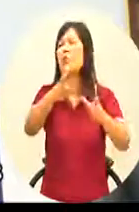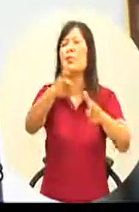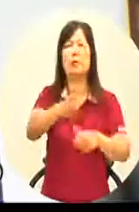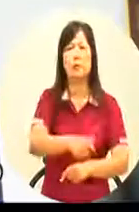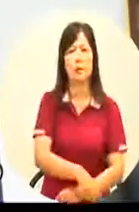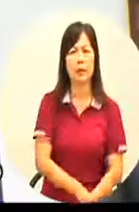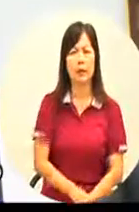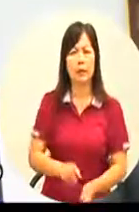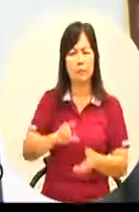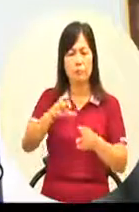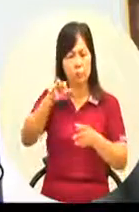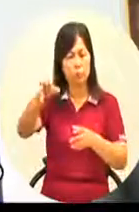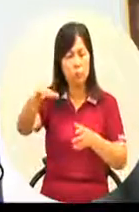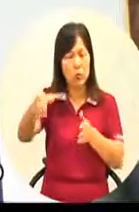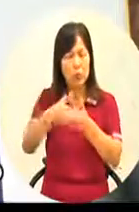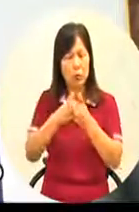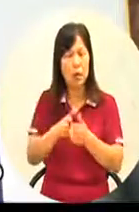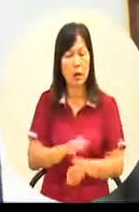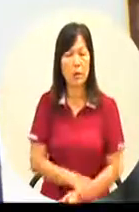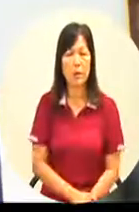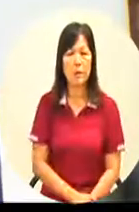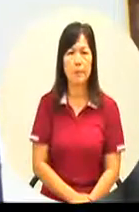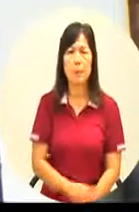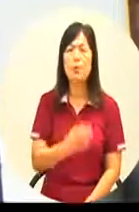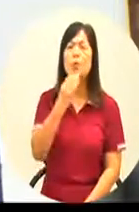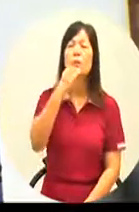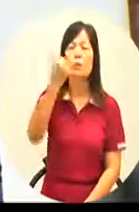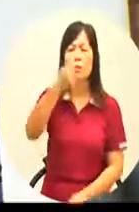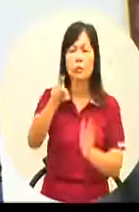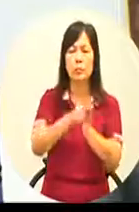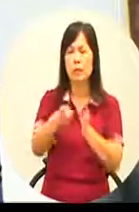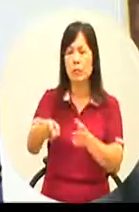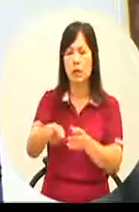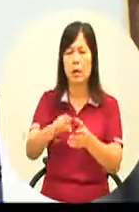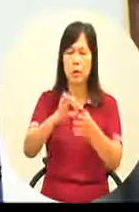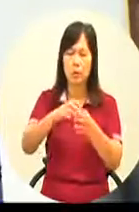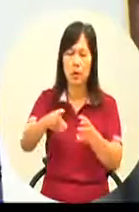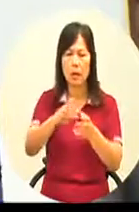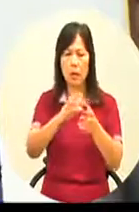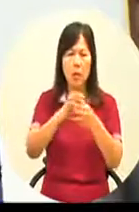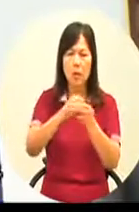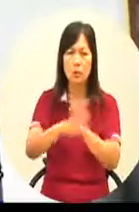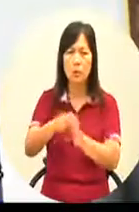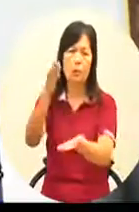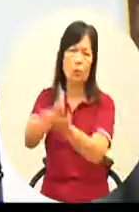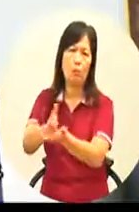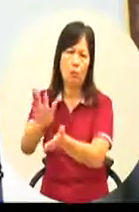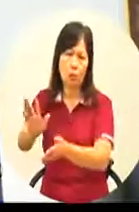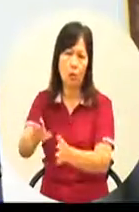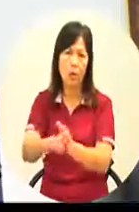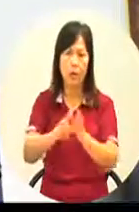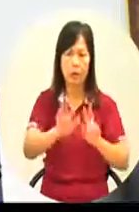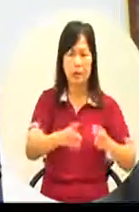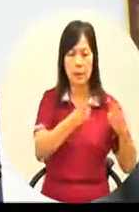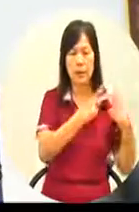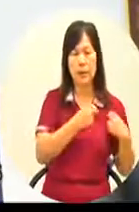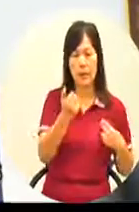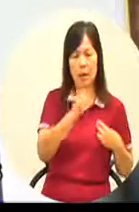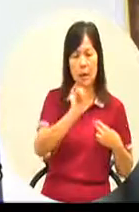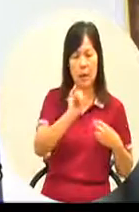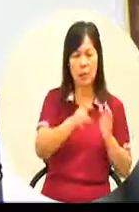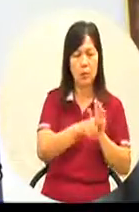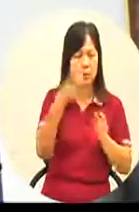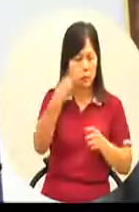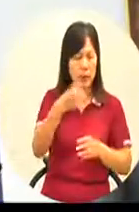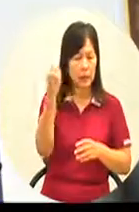是要做机场的哈。结果李登辉新南向政策煞翘去啦。啊，即马蔡英文总统吼，搁要新南向啊吼，